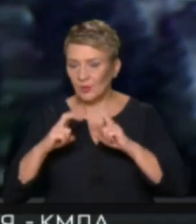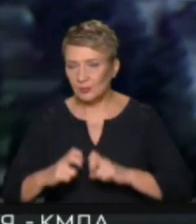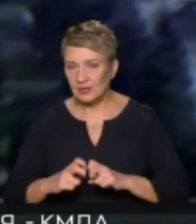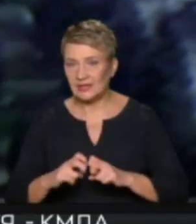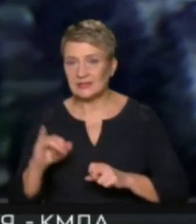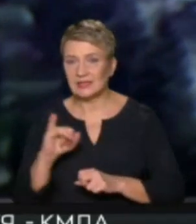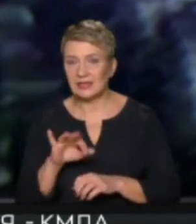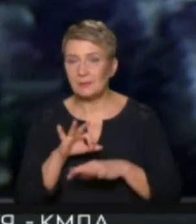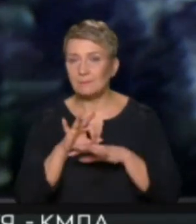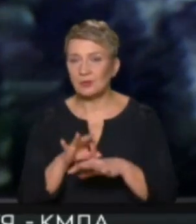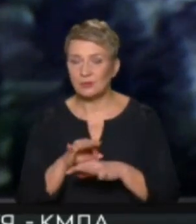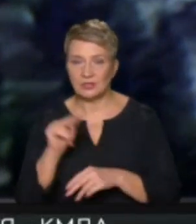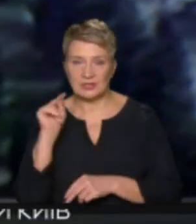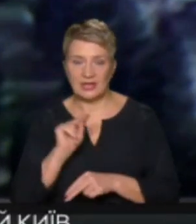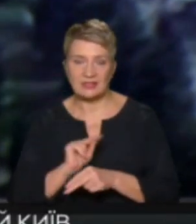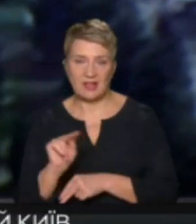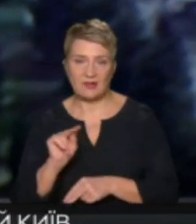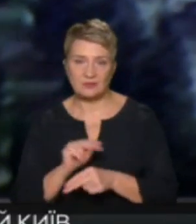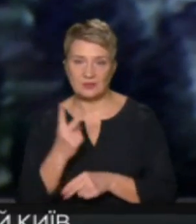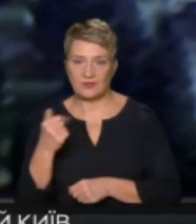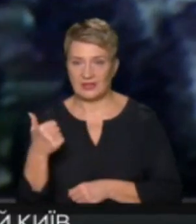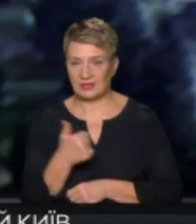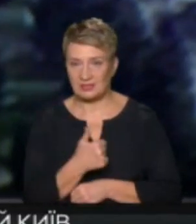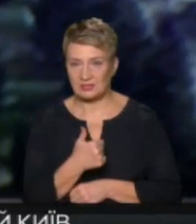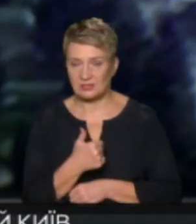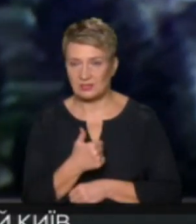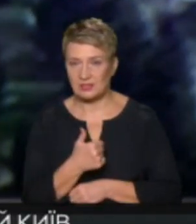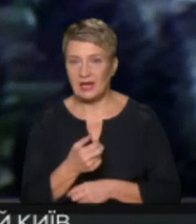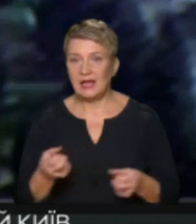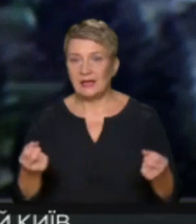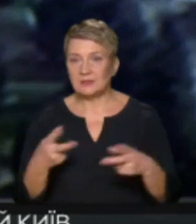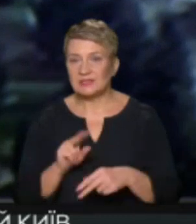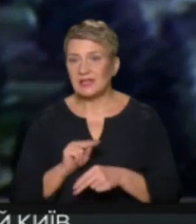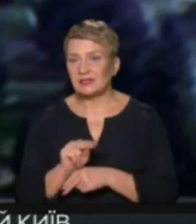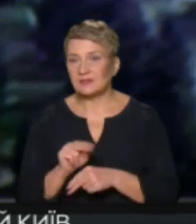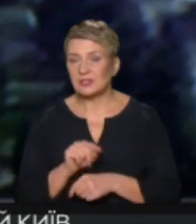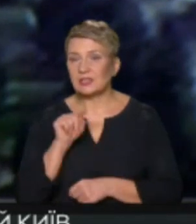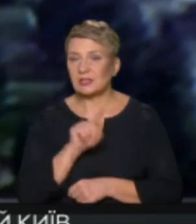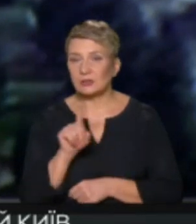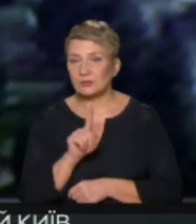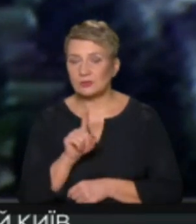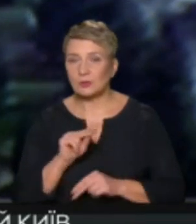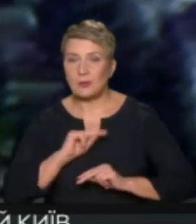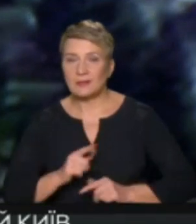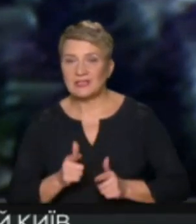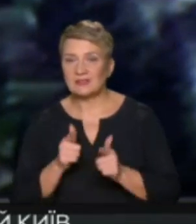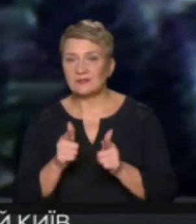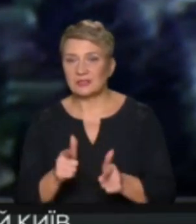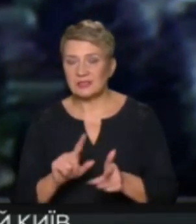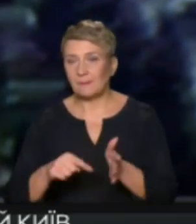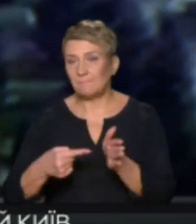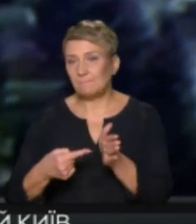і проходить навчання. Два тижні ця людина проходить спеціальне навчання для того, щоб потім працевлаштуватися в міських